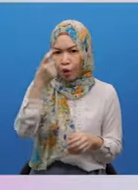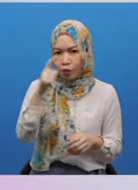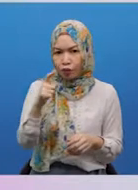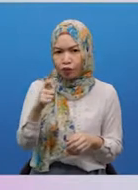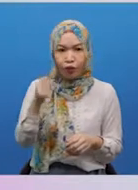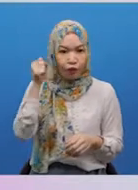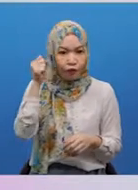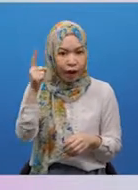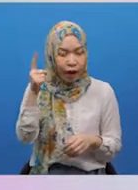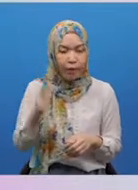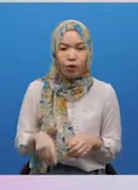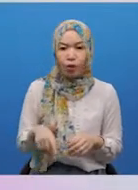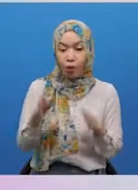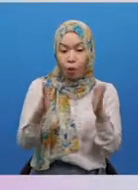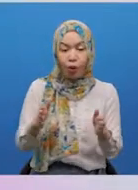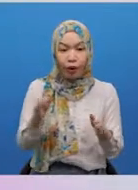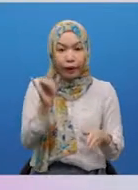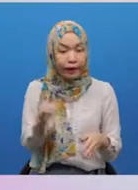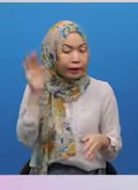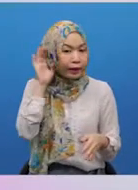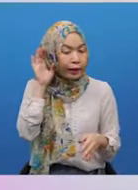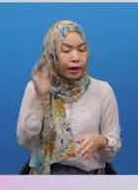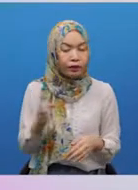pemahaman pendengar atau pembaca.